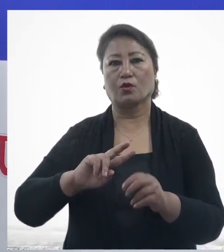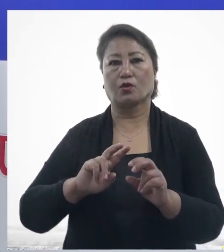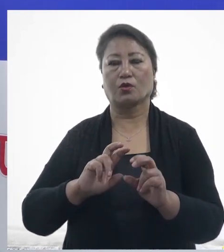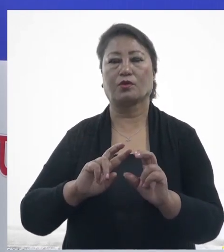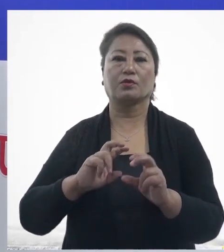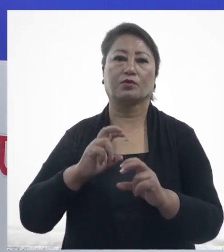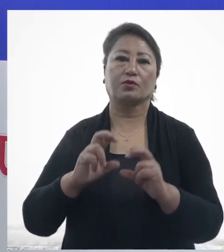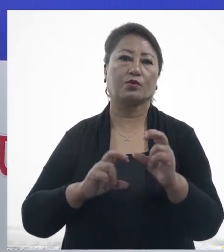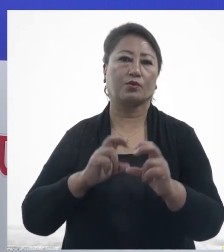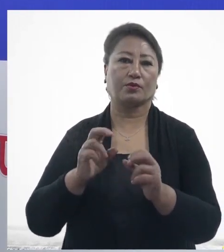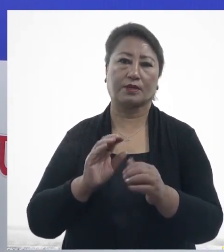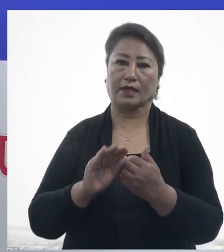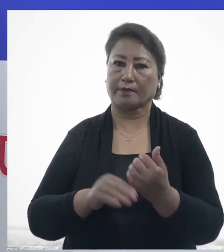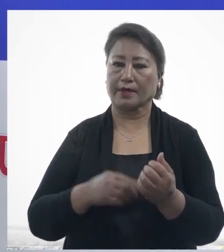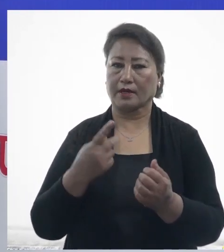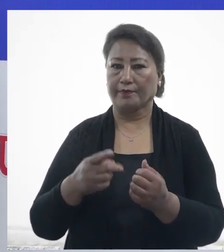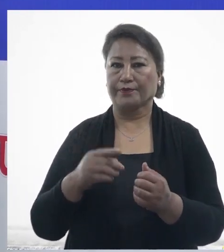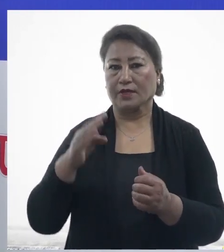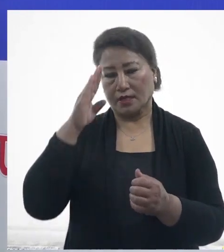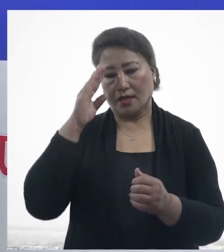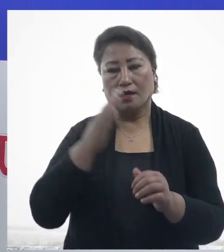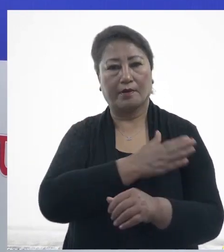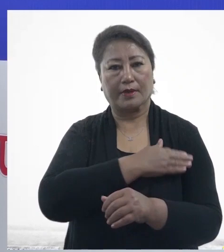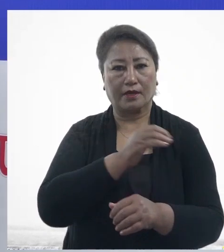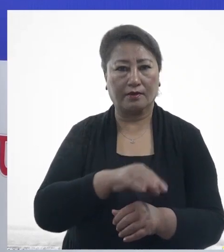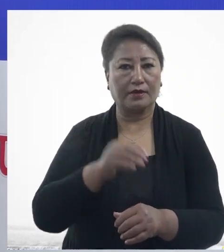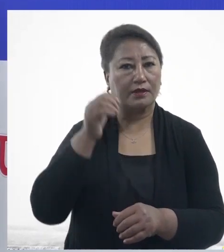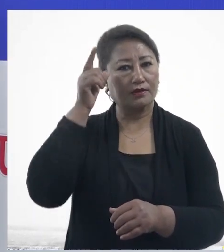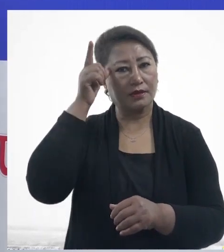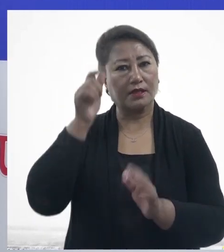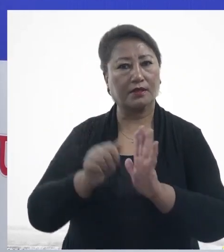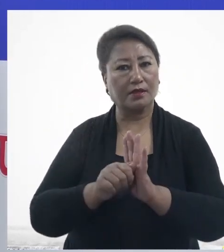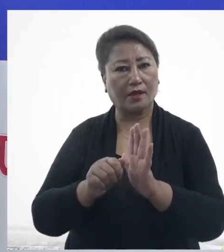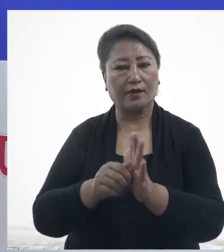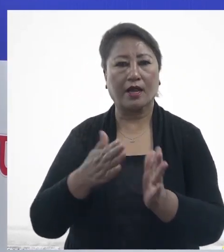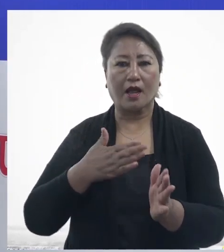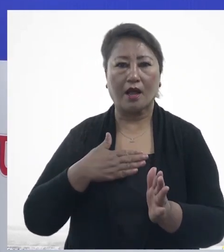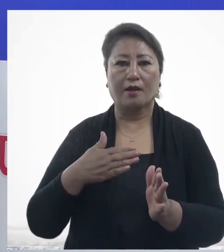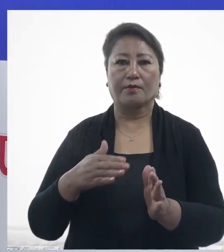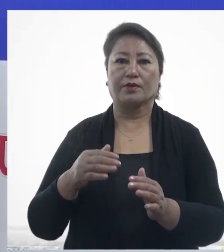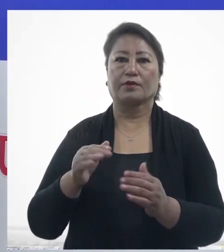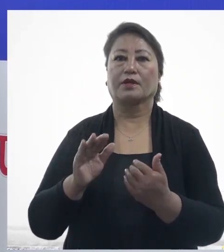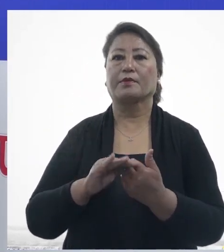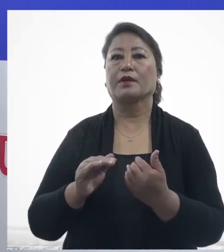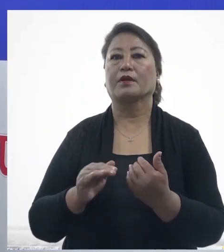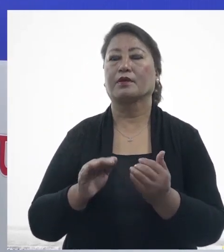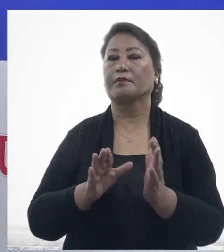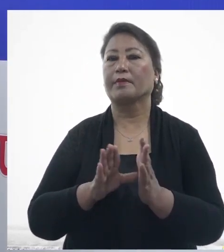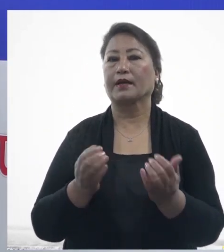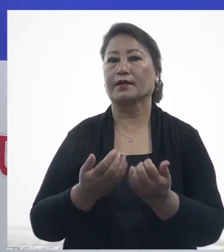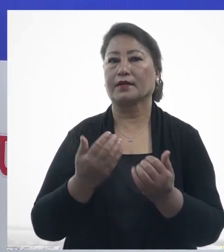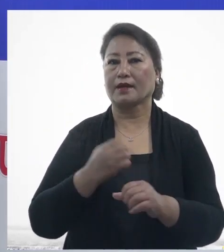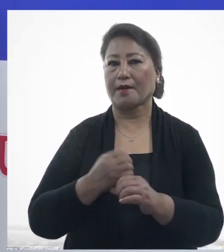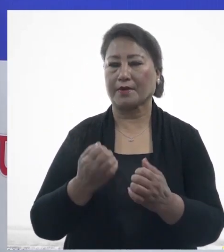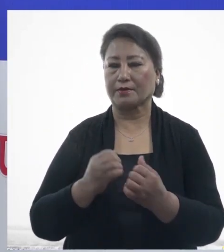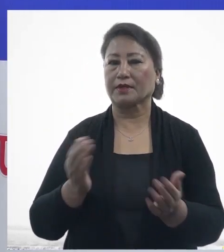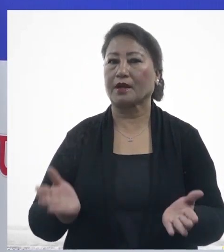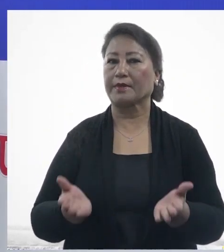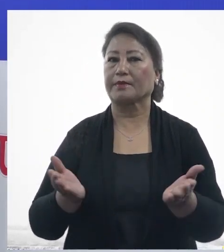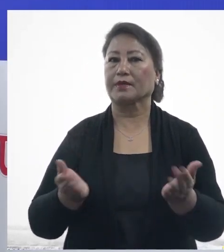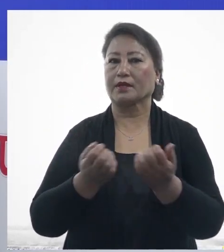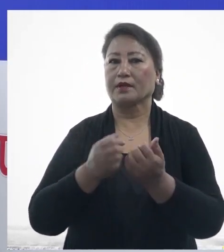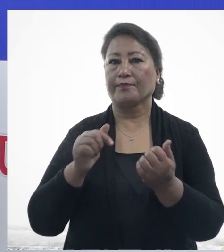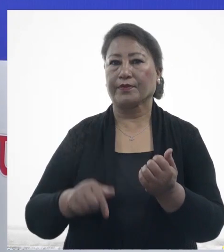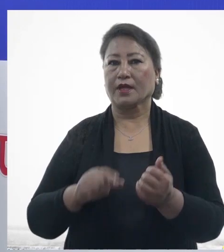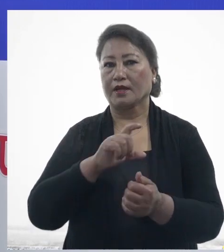जस्तो लाग्छ मलाई. सरकारलाई पनि घचघ गाउँदै लैजाने उहाँलाई पनि सचेत बनाउँदै लैजाने तर हामीले हाम्रो तर्फबाट के कति गर्न सक्छौँ त्यसलाई पनि अभिवृद्धि गर्दै लैजाने. आजको दिनमा हेऱ्यो